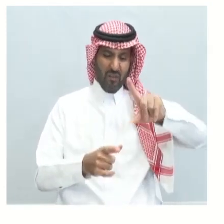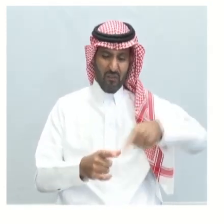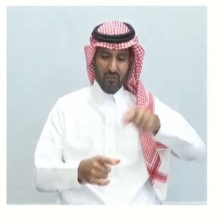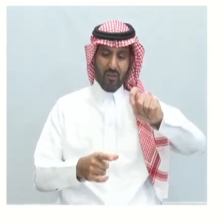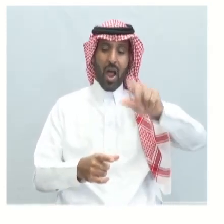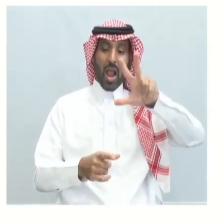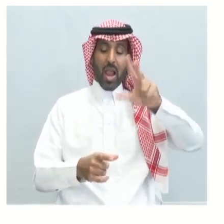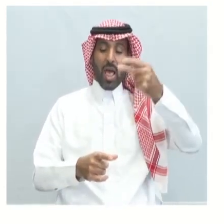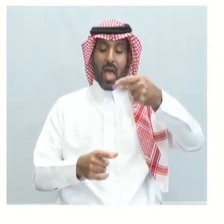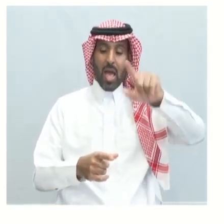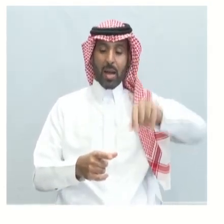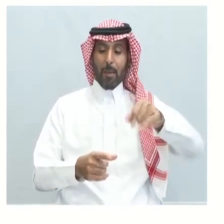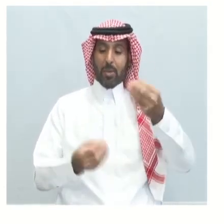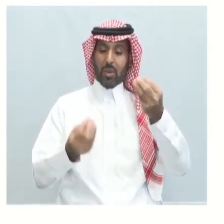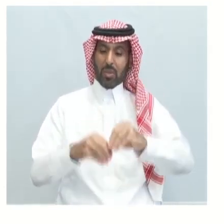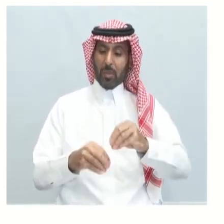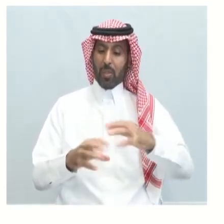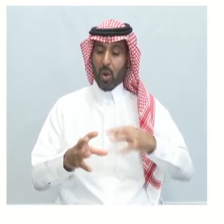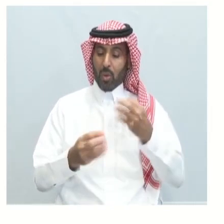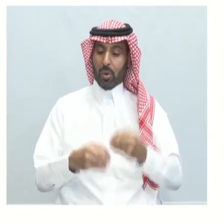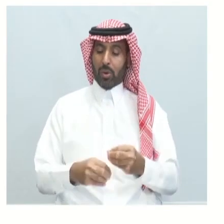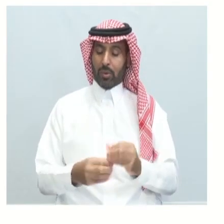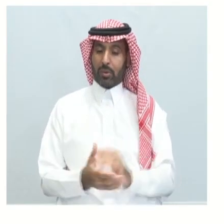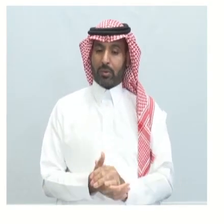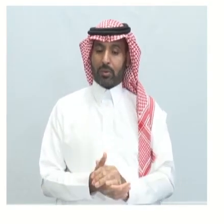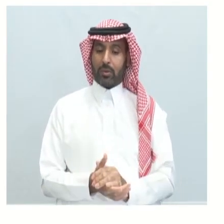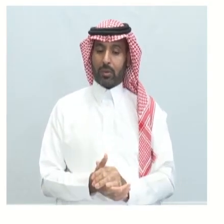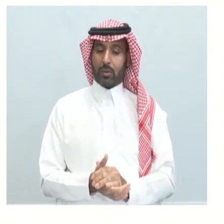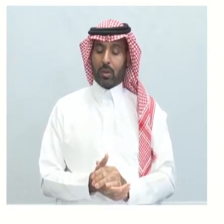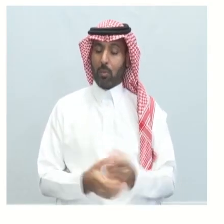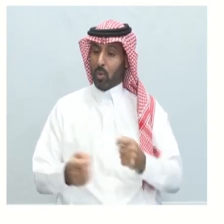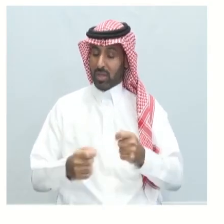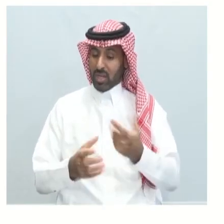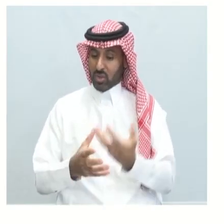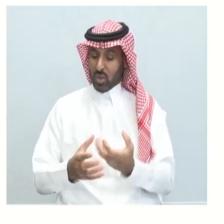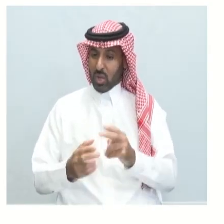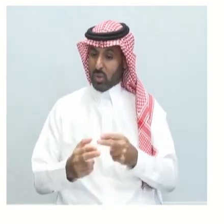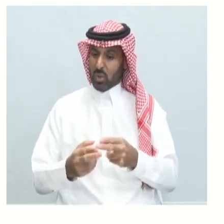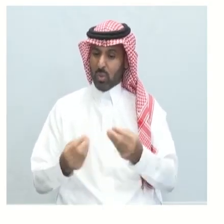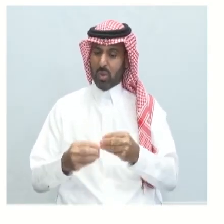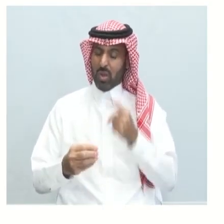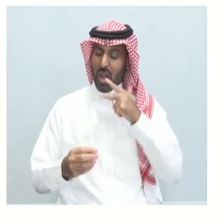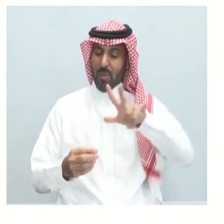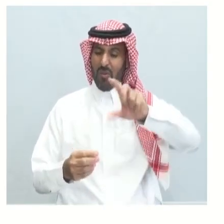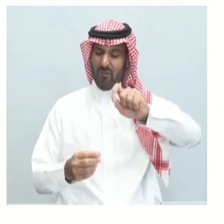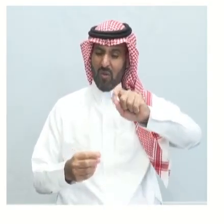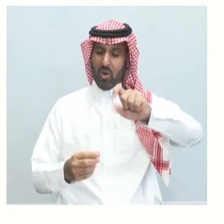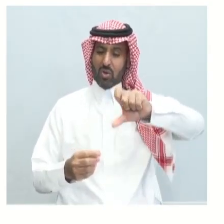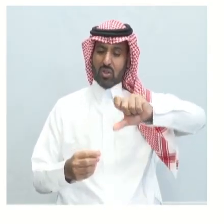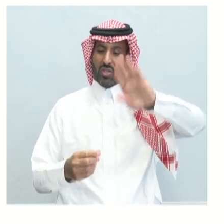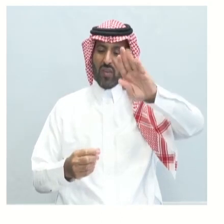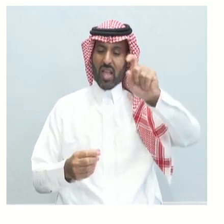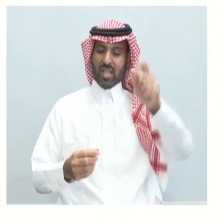غني بثرواته الطبيعيه وخاصه اللافلزيه منها كالفوسفور